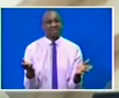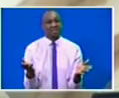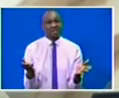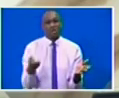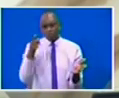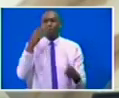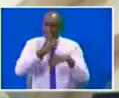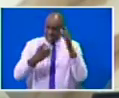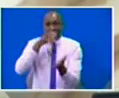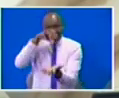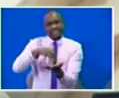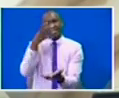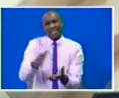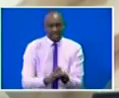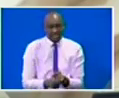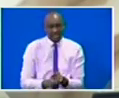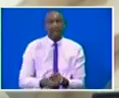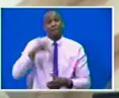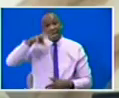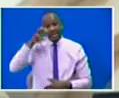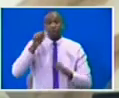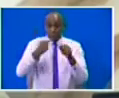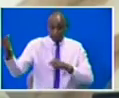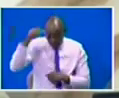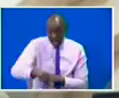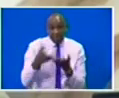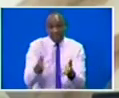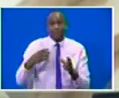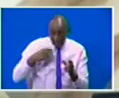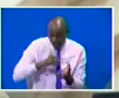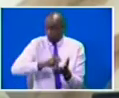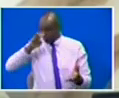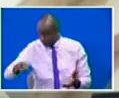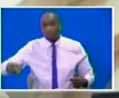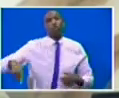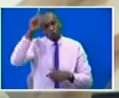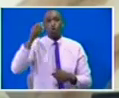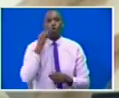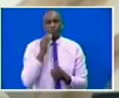mjenge stesheni hapa pahali matatu inaweza kuja ifike, ndio mwananchi wa kawaida